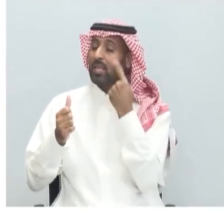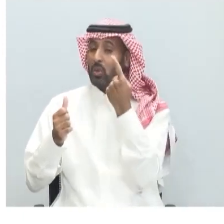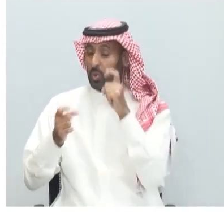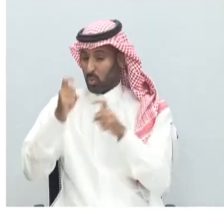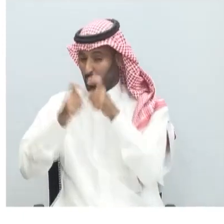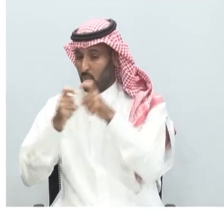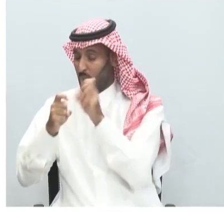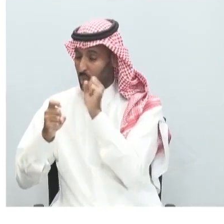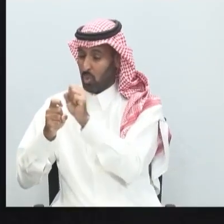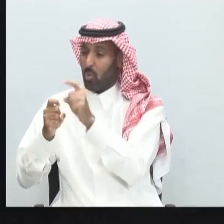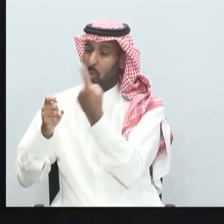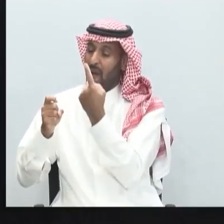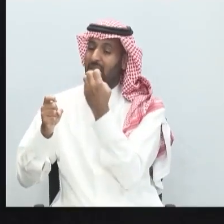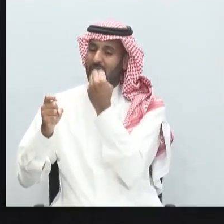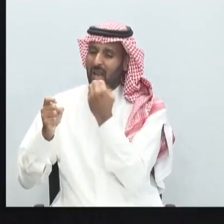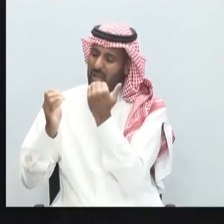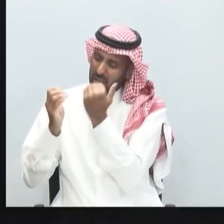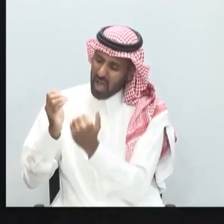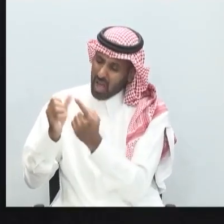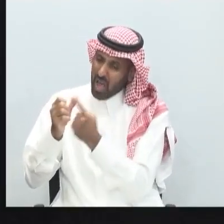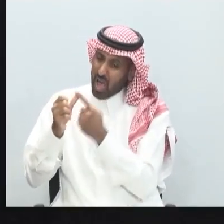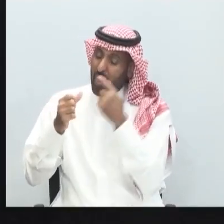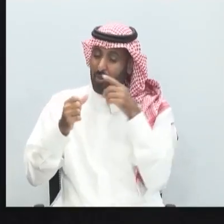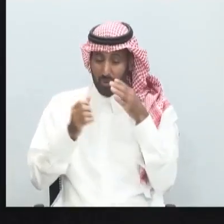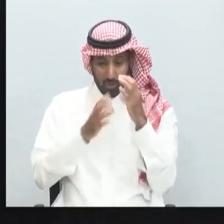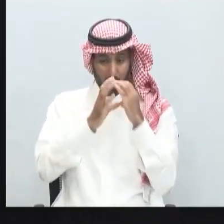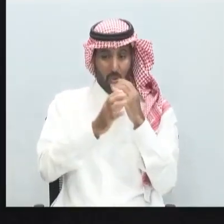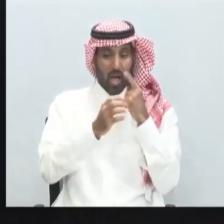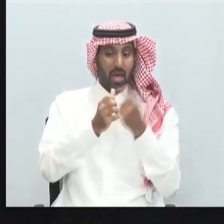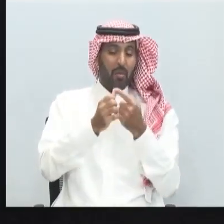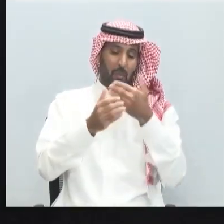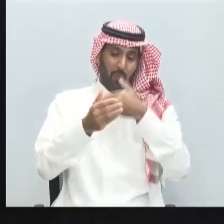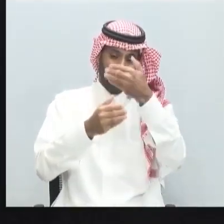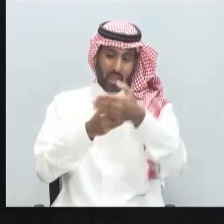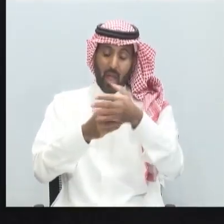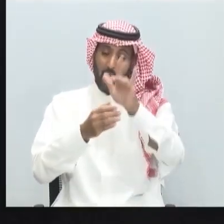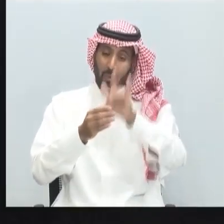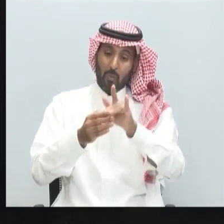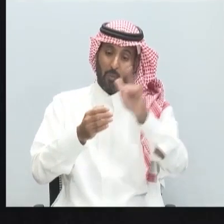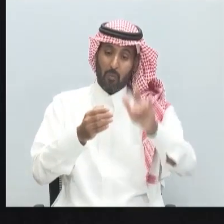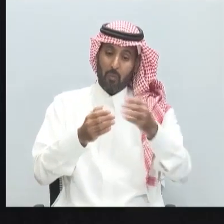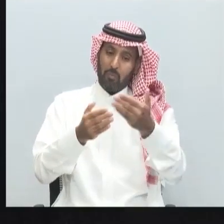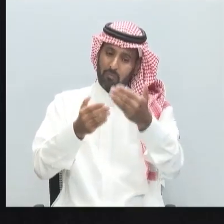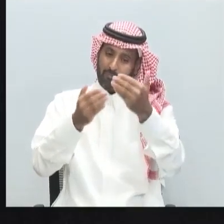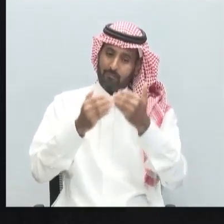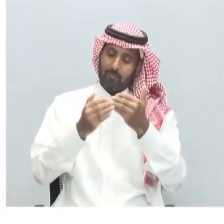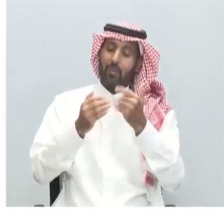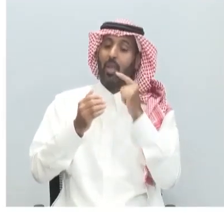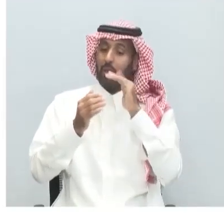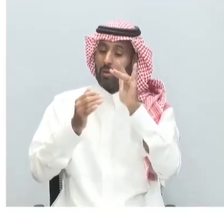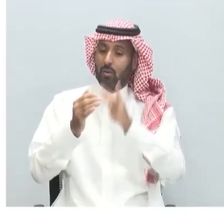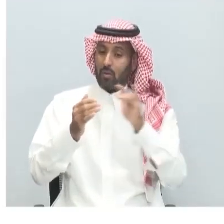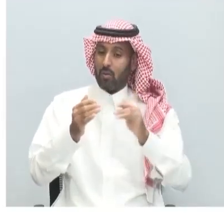الناس في الحافله تبدا من الكراسي الاماميه حتى الخلفيه نفس الطريقه هنا يسمى